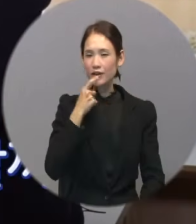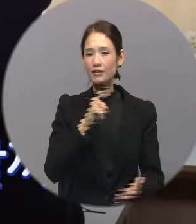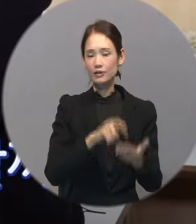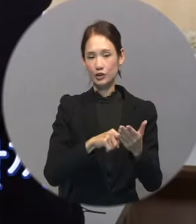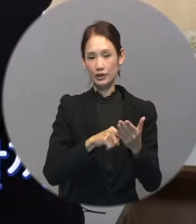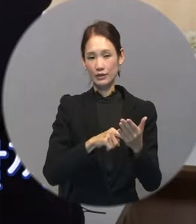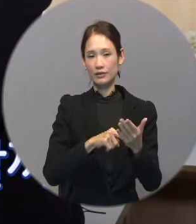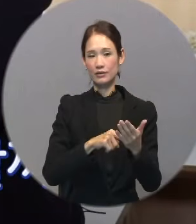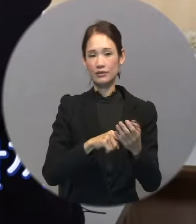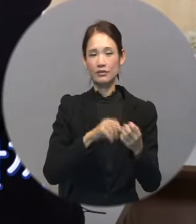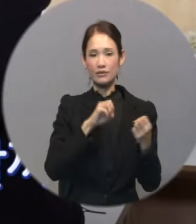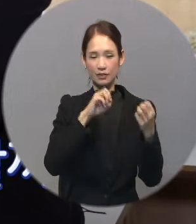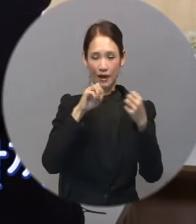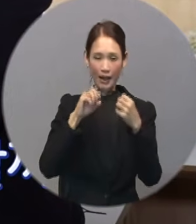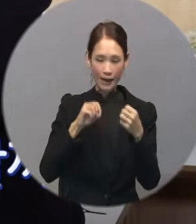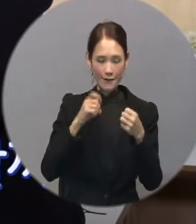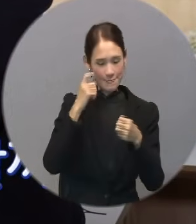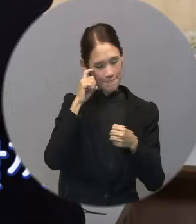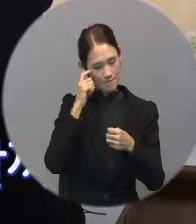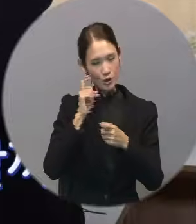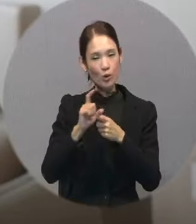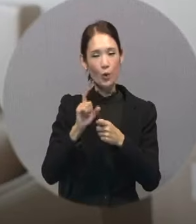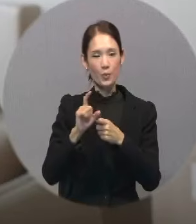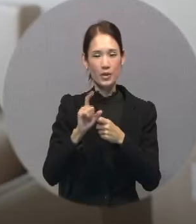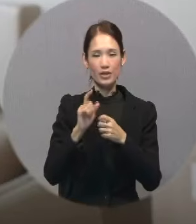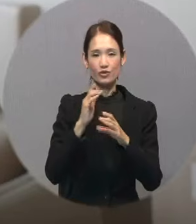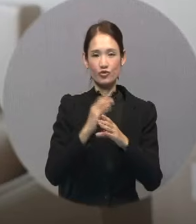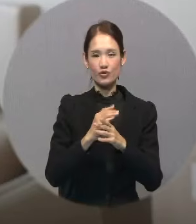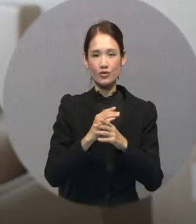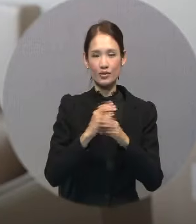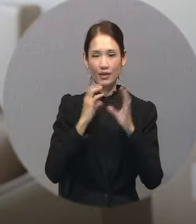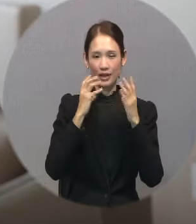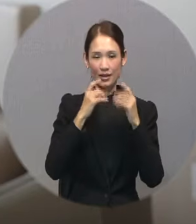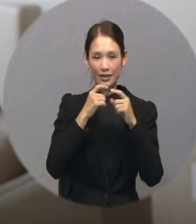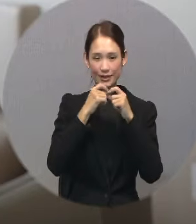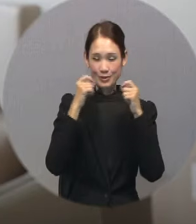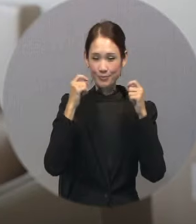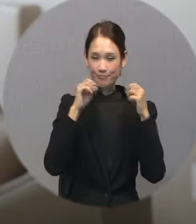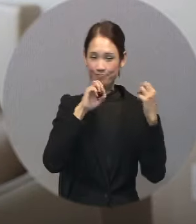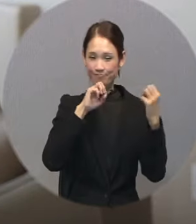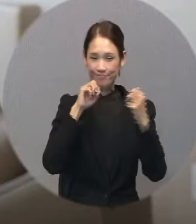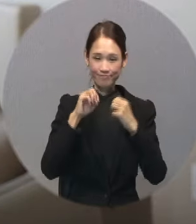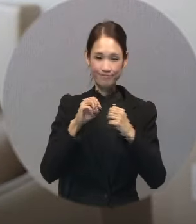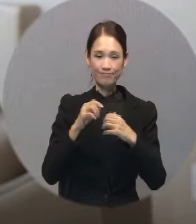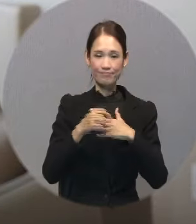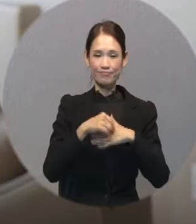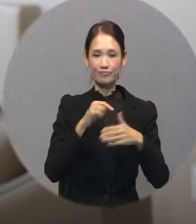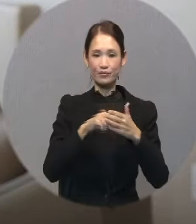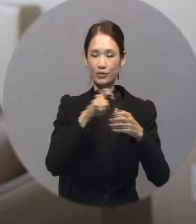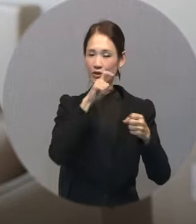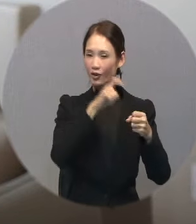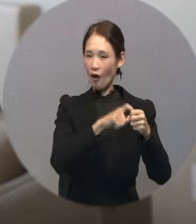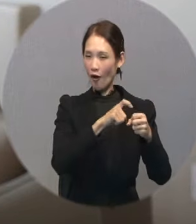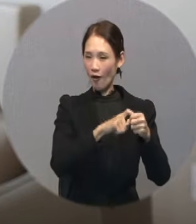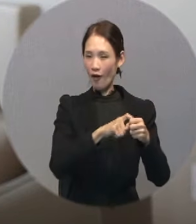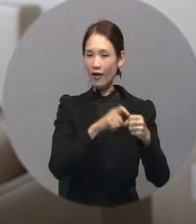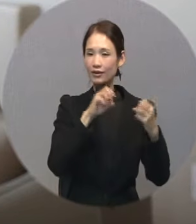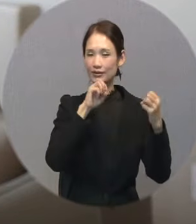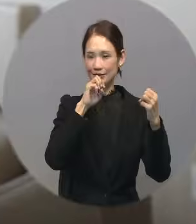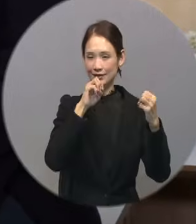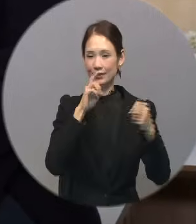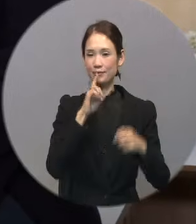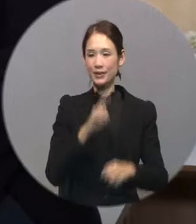쉽게 이렇게 얘기할까라고 생각하다가 아이들 입이 열려야지 마음이 열리기 때문에 떡 이야기를 해야겠다라고 생각을